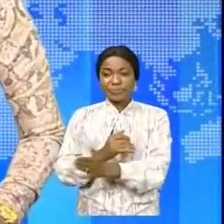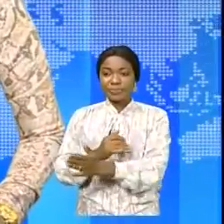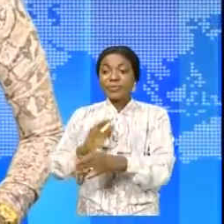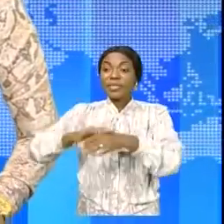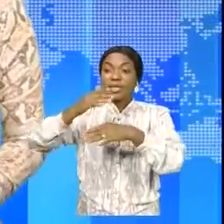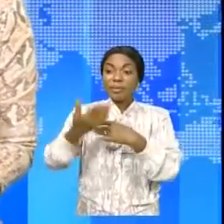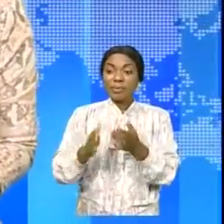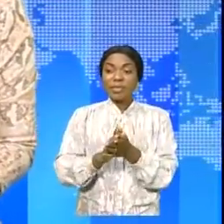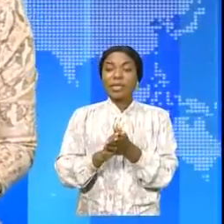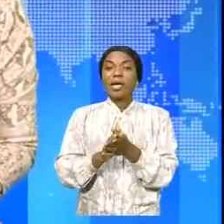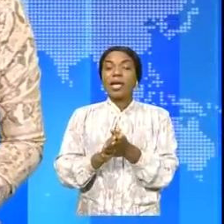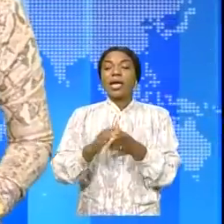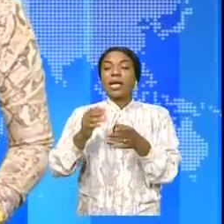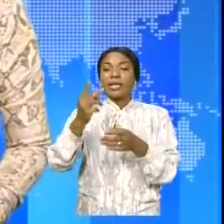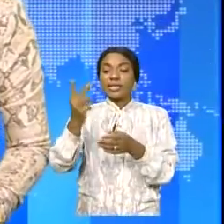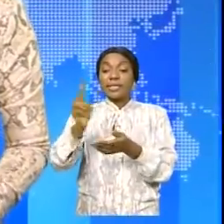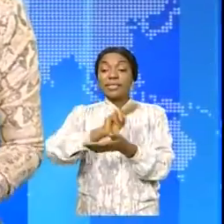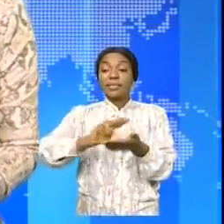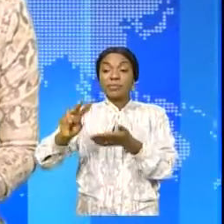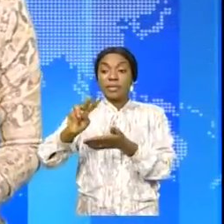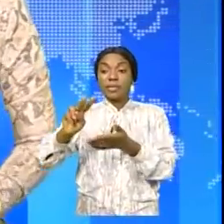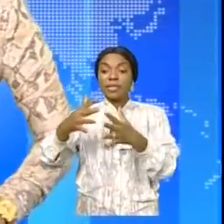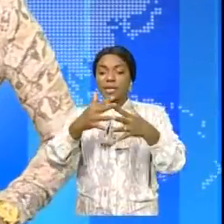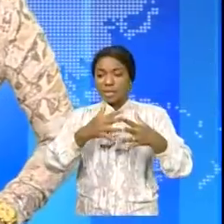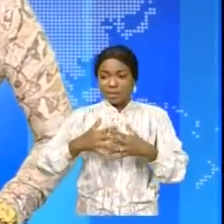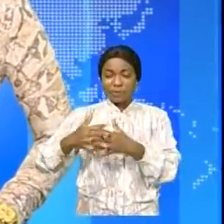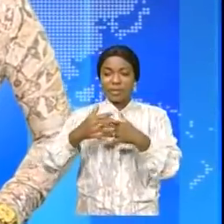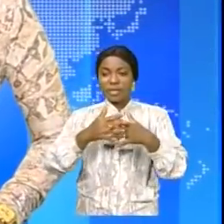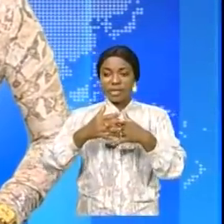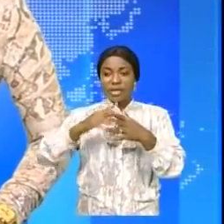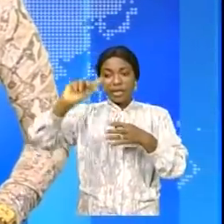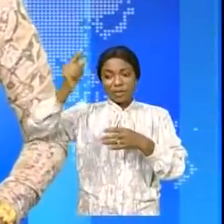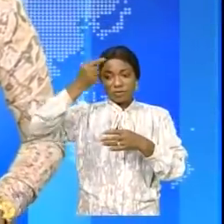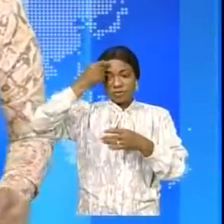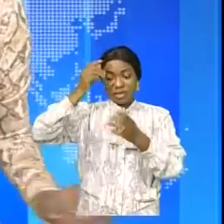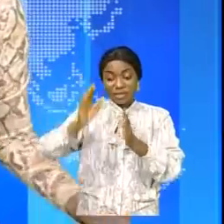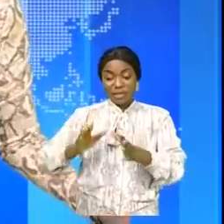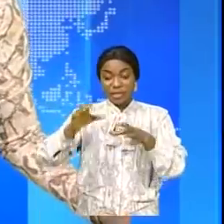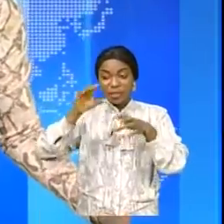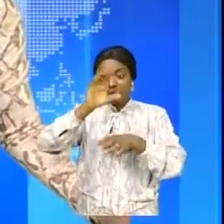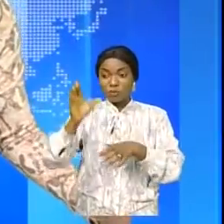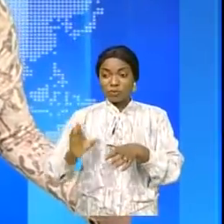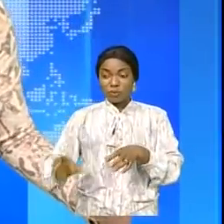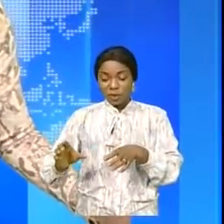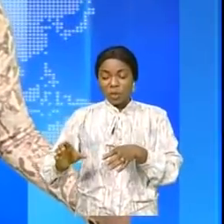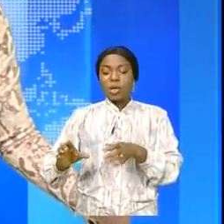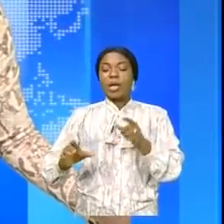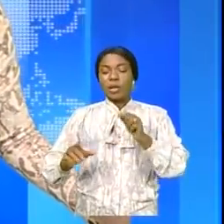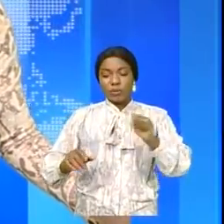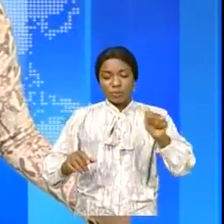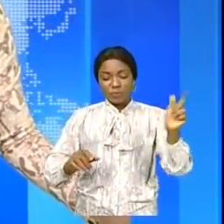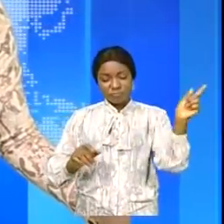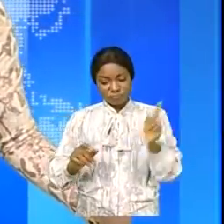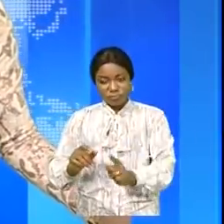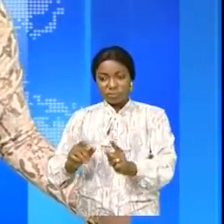Après un séjour de plus de 2 semaines aux États-Unis d'Amérique, le gouverneur du Congo central, Atou Matubwana, a regagné